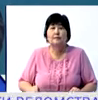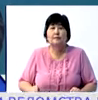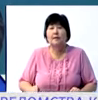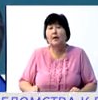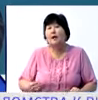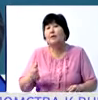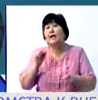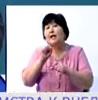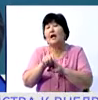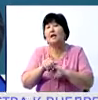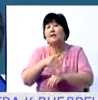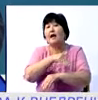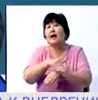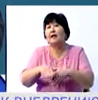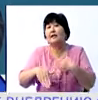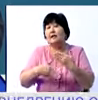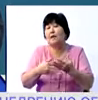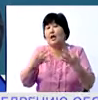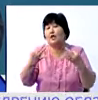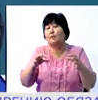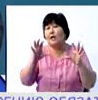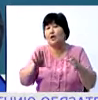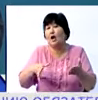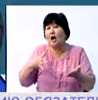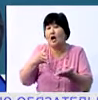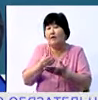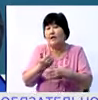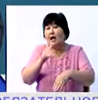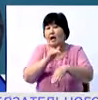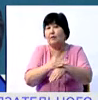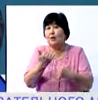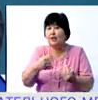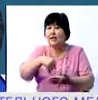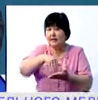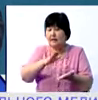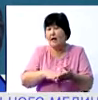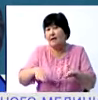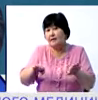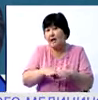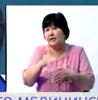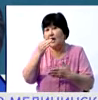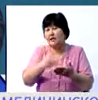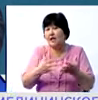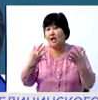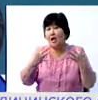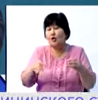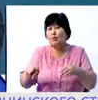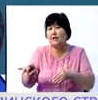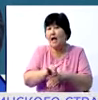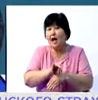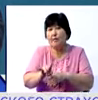При назначении АСП не допускать незаконные выплаты, а такие факты уже регистрируются. Также задача не допустить